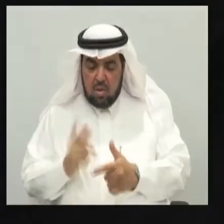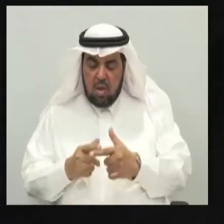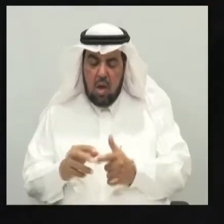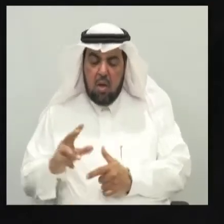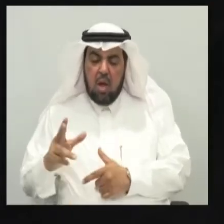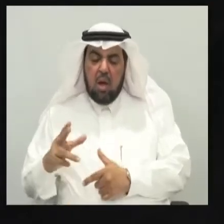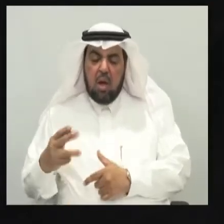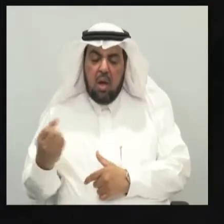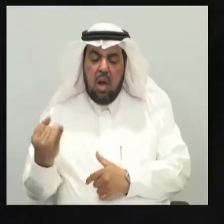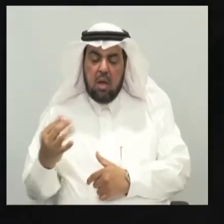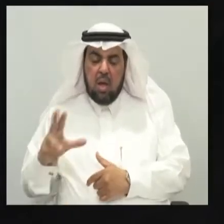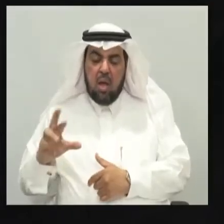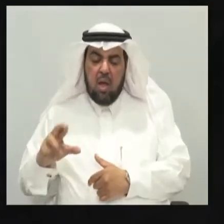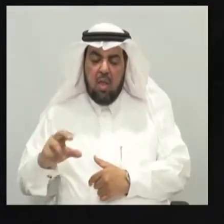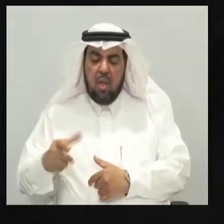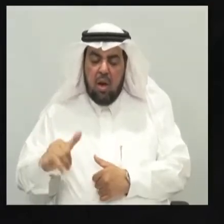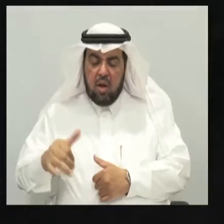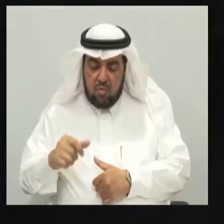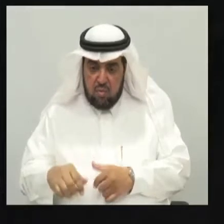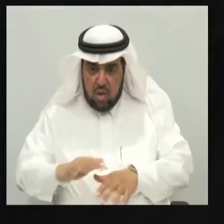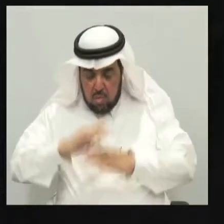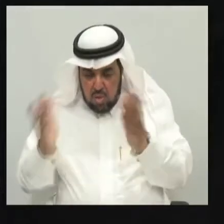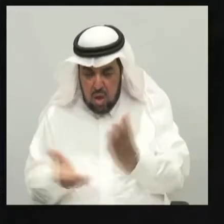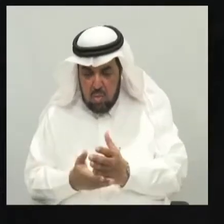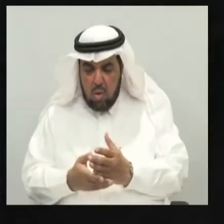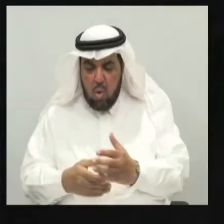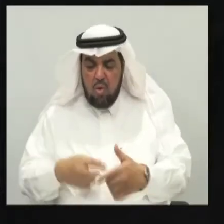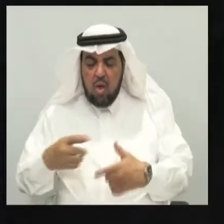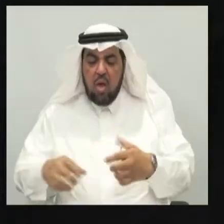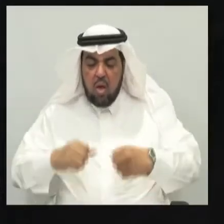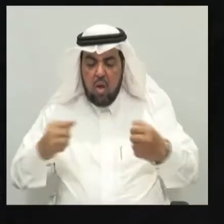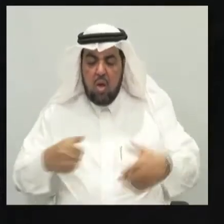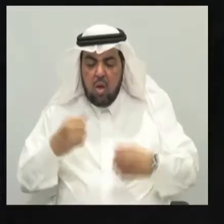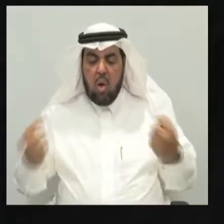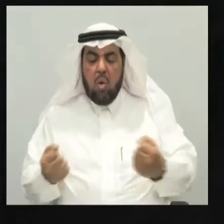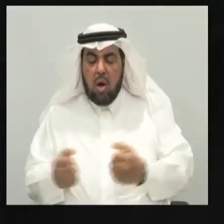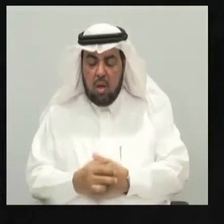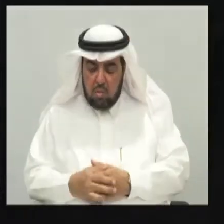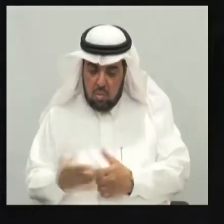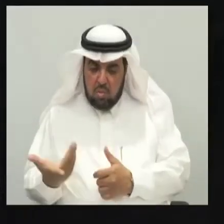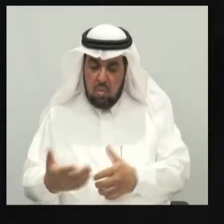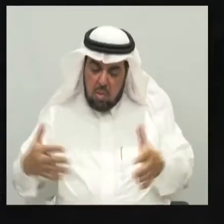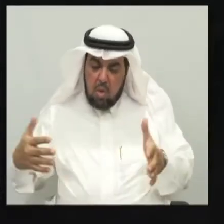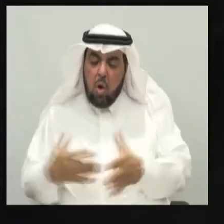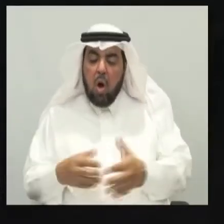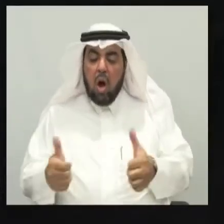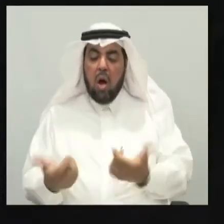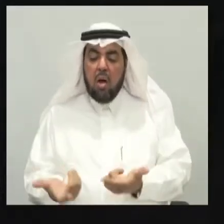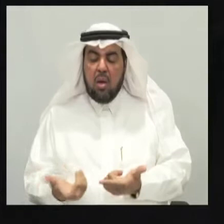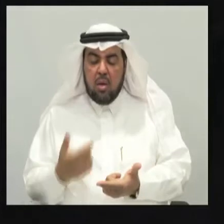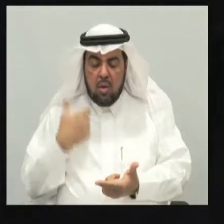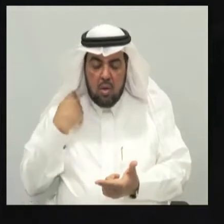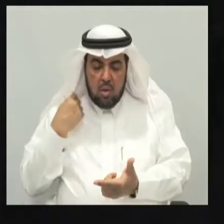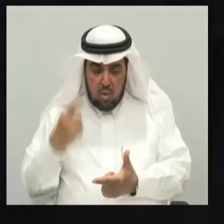الذري في مجاميع وفي دورات، بحيث ماذا يحقق؟ ها فكروا معي، ماذا يحقق؟